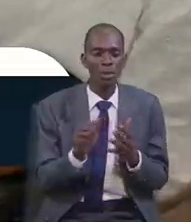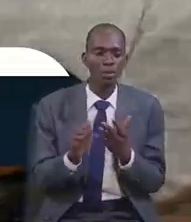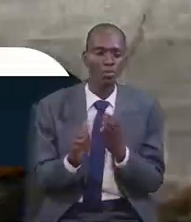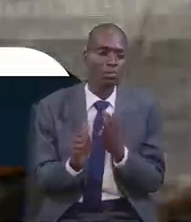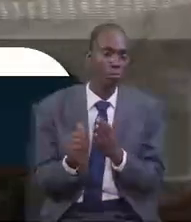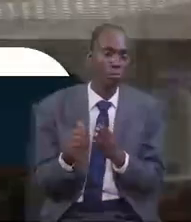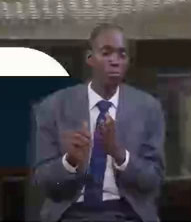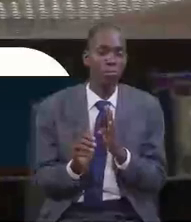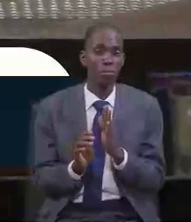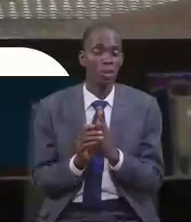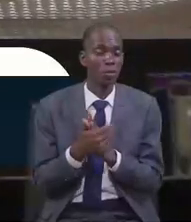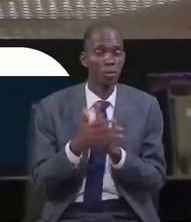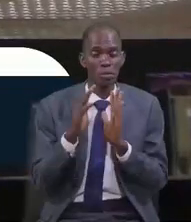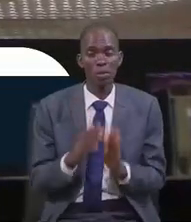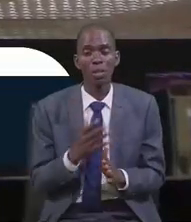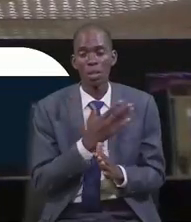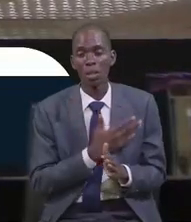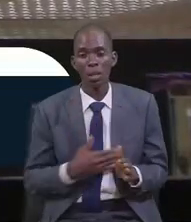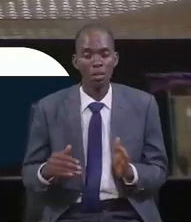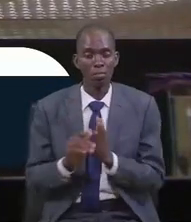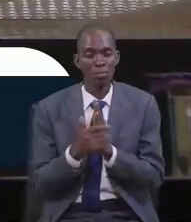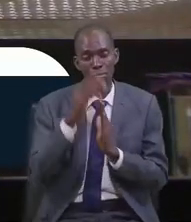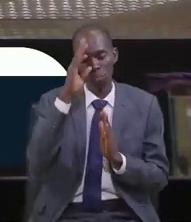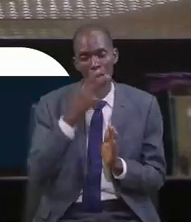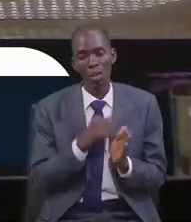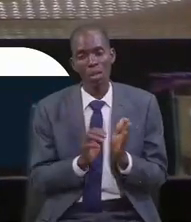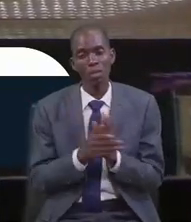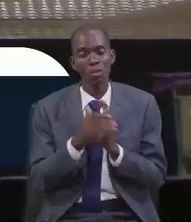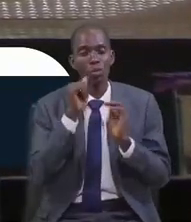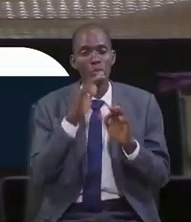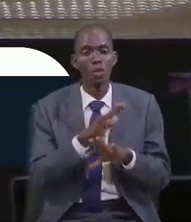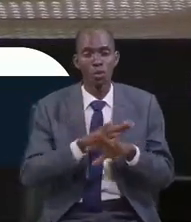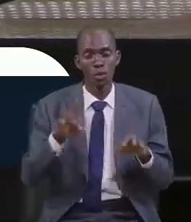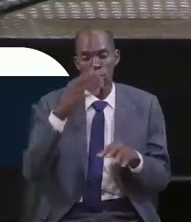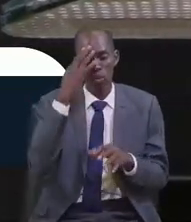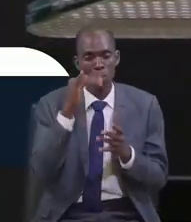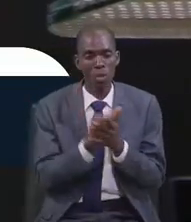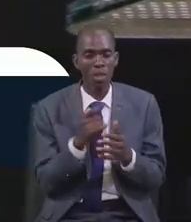Adultère que vous êtes, ne savez-vous pas que l'amour du monde est inimitié contre Dieu?